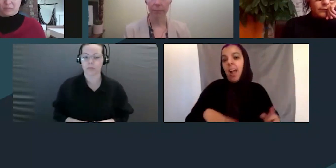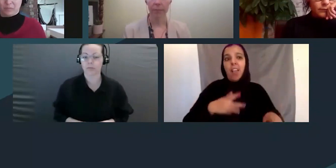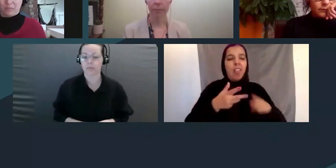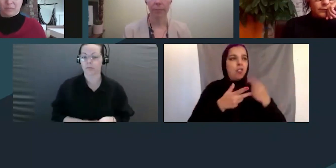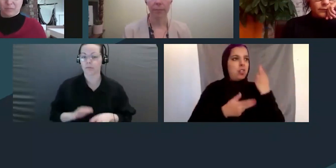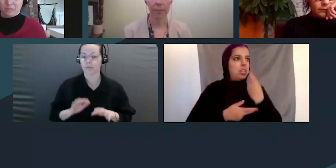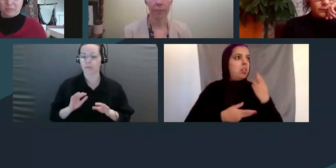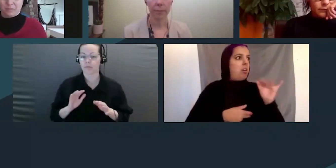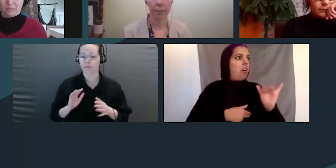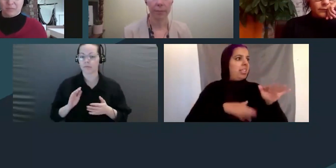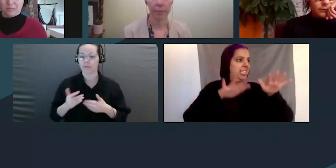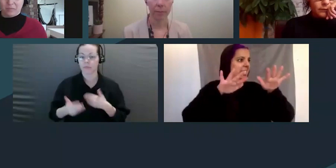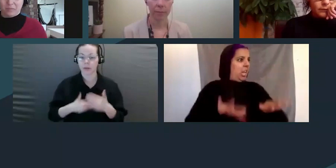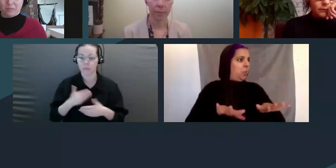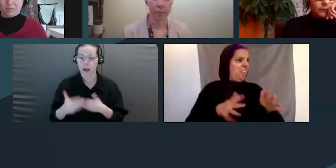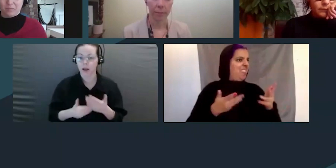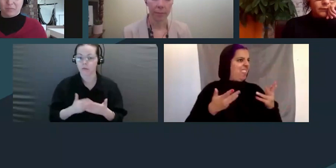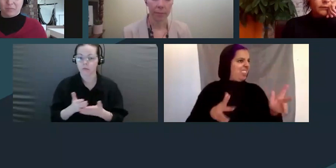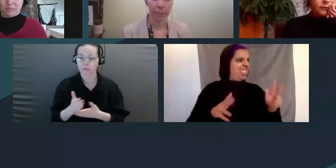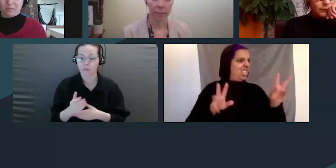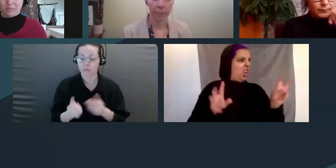juste l'établissement.